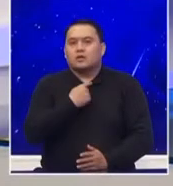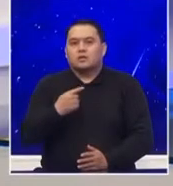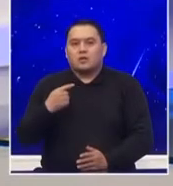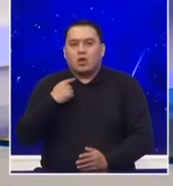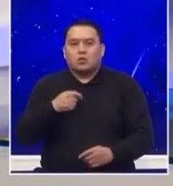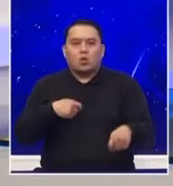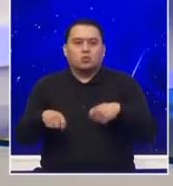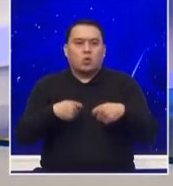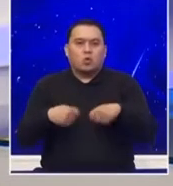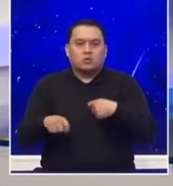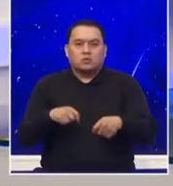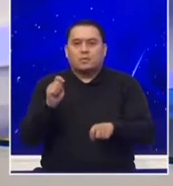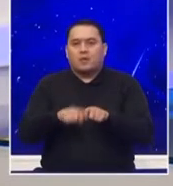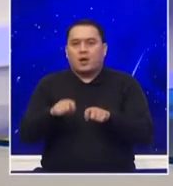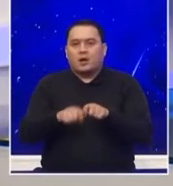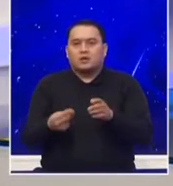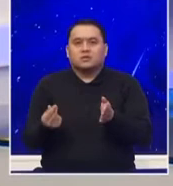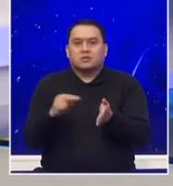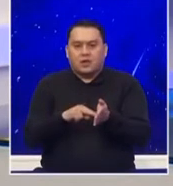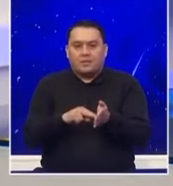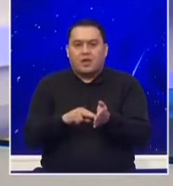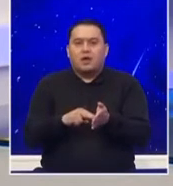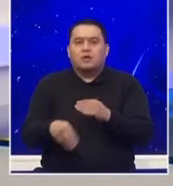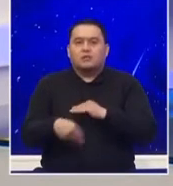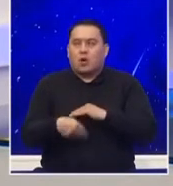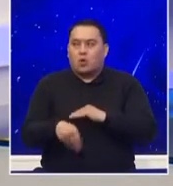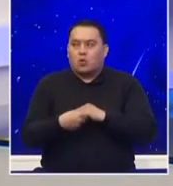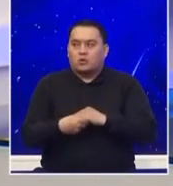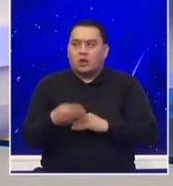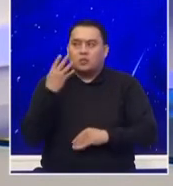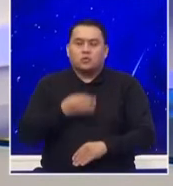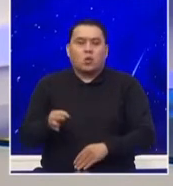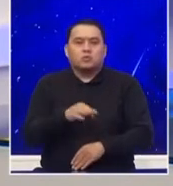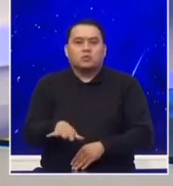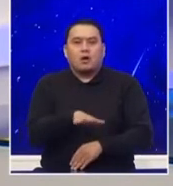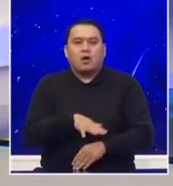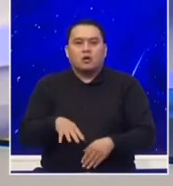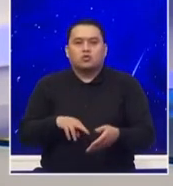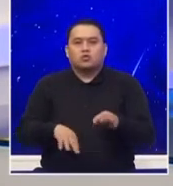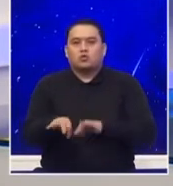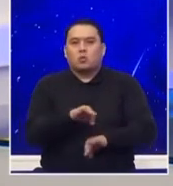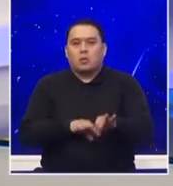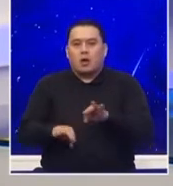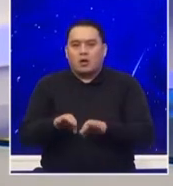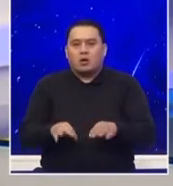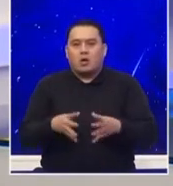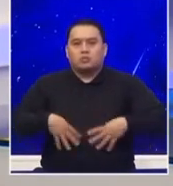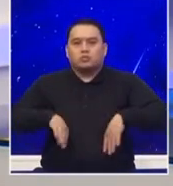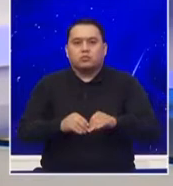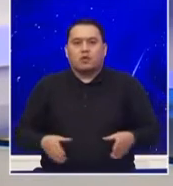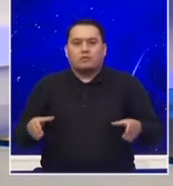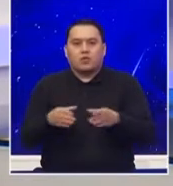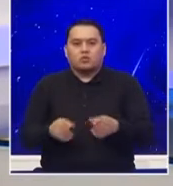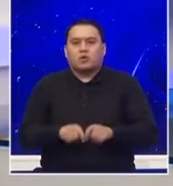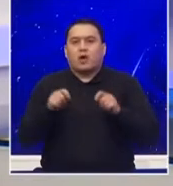Талдықорғанда азық-түлік бағасы тексерілді. Бүгін Сыбайлас жемқорлыққа қарсы агенттік жетісу адалдық алаңы жобалық кеңсесімен қоғамдық бірлестіктер